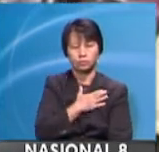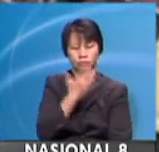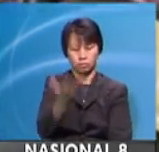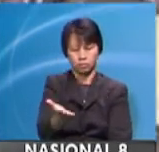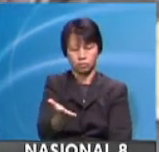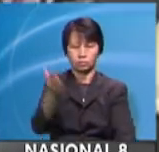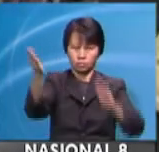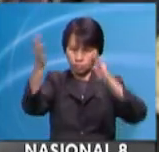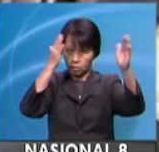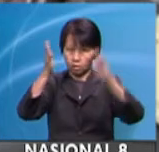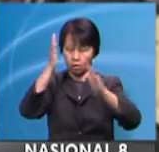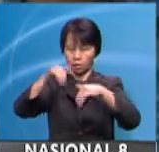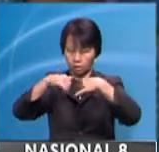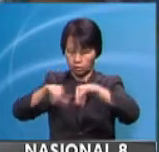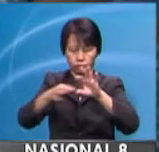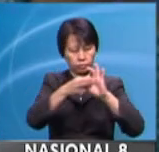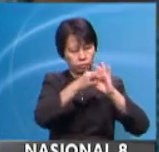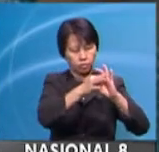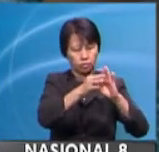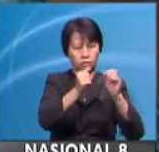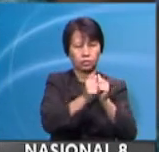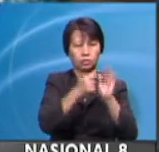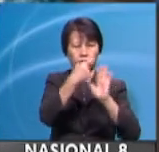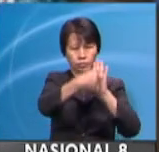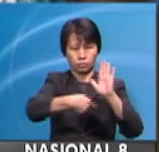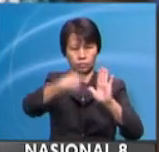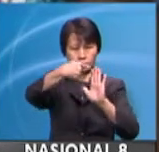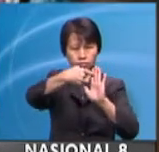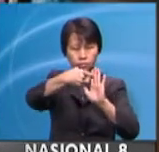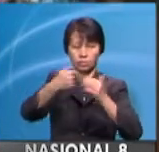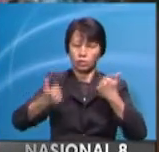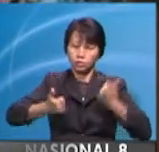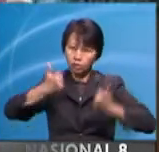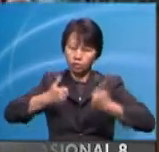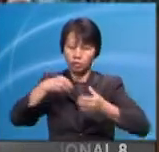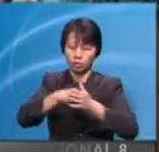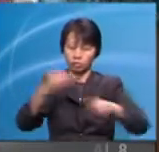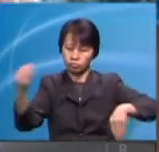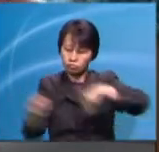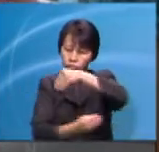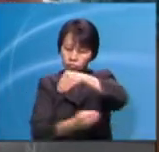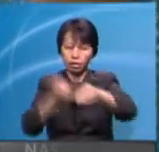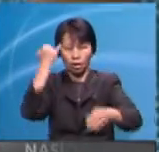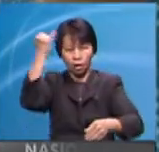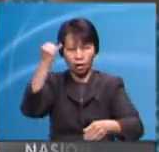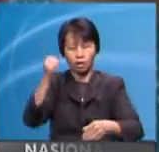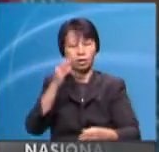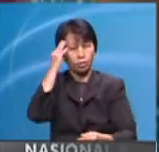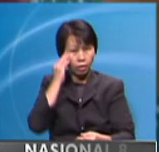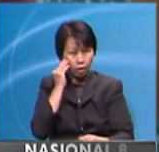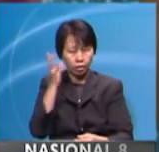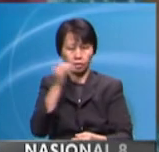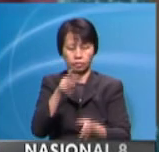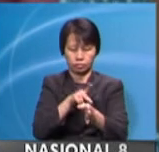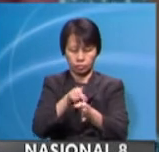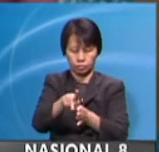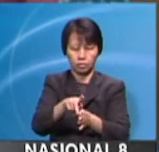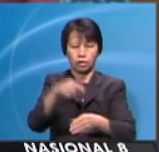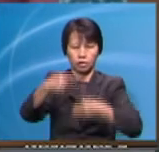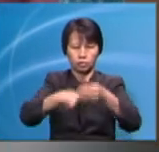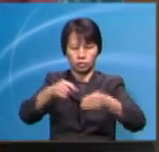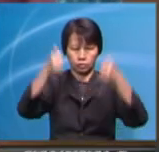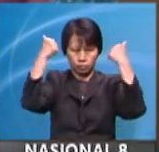bahawa Malaysia akan terus bekerjasama dengan Sri Lanka sama ada dalam pertukaran idea, pengalaman dan kepakaran